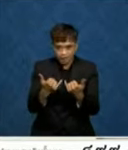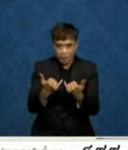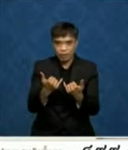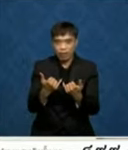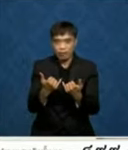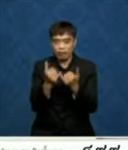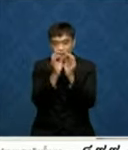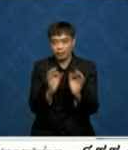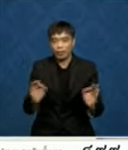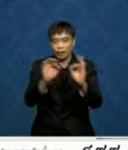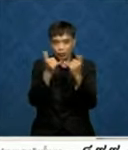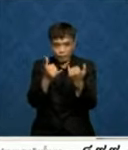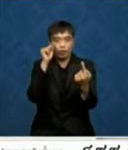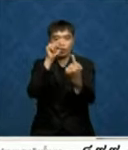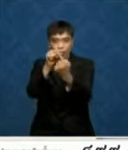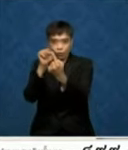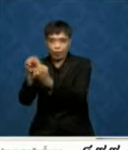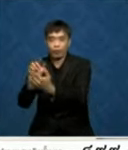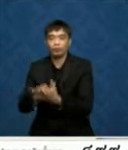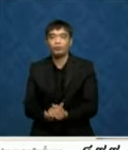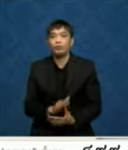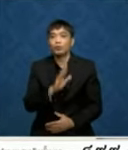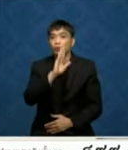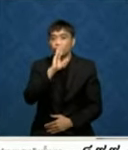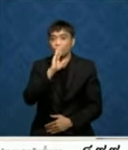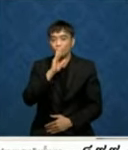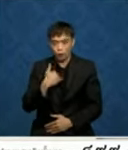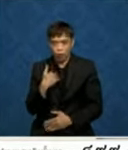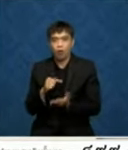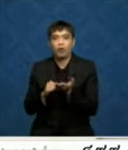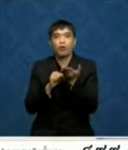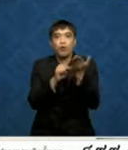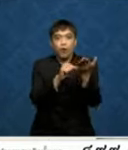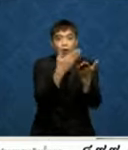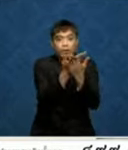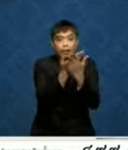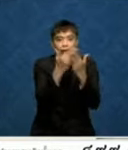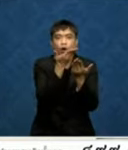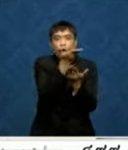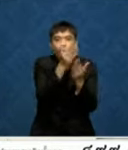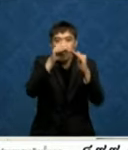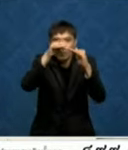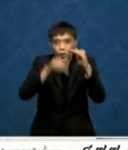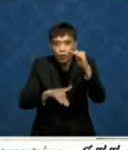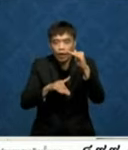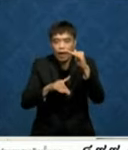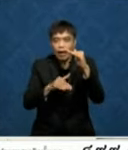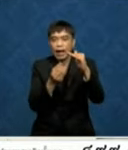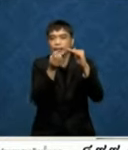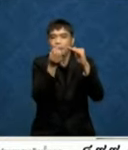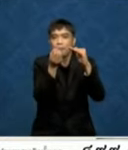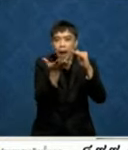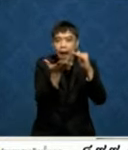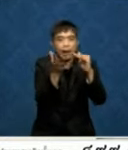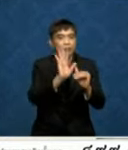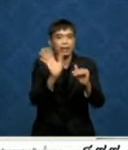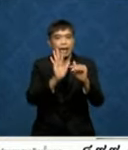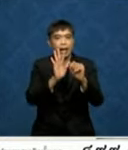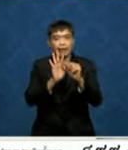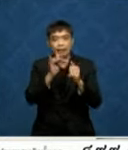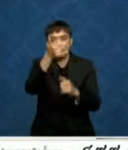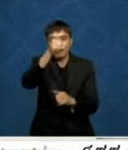นี้แม้การเสนอขอลดปรับลดวงเงินดังกล่าวอาจจะไม่มากพอจะทำให้ภา